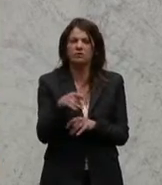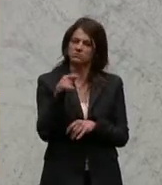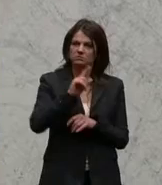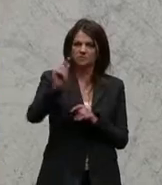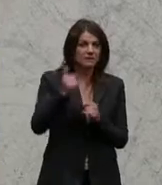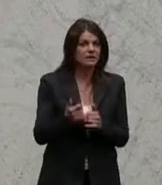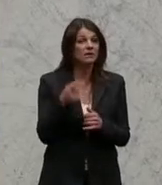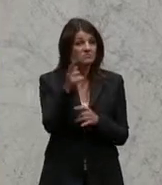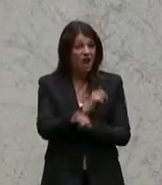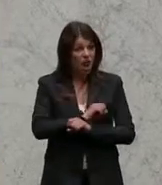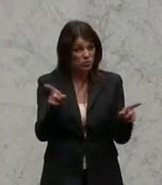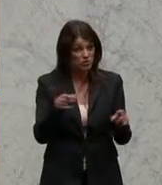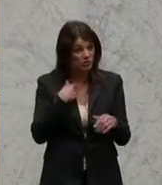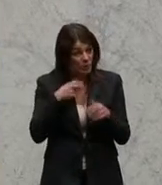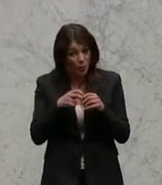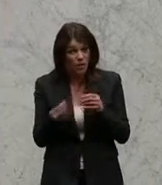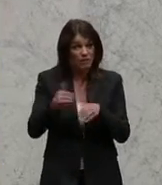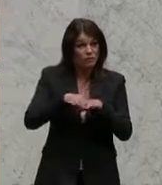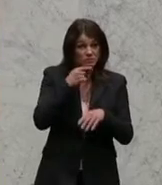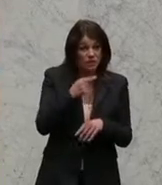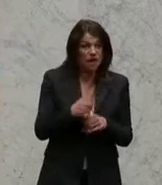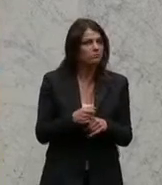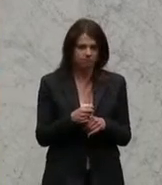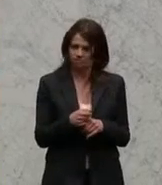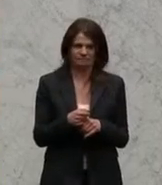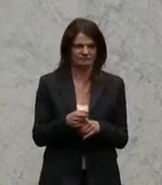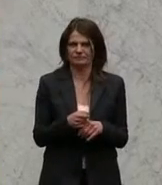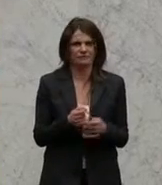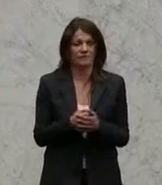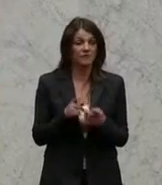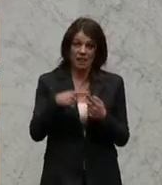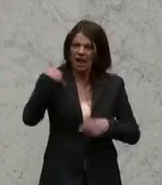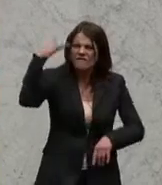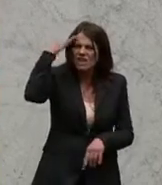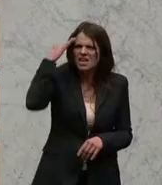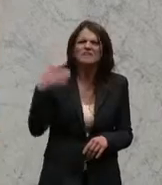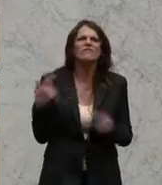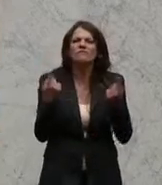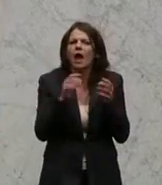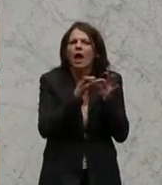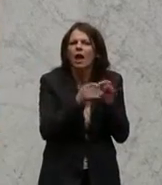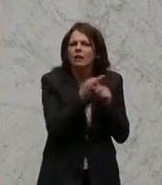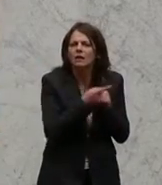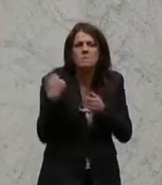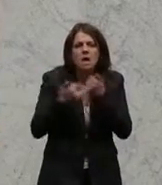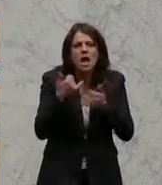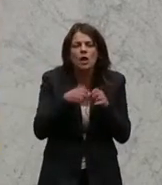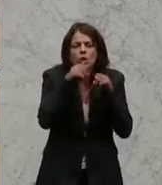Aussendung möchte ich nicht kommentieren, weil wenn man weiß, wer in Kärnten im